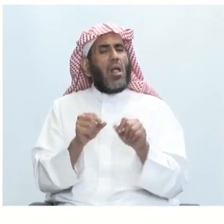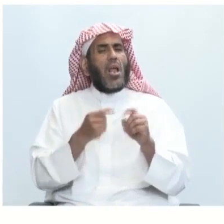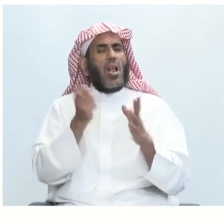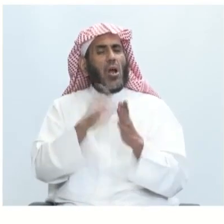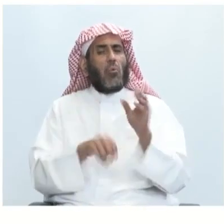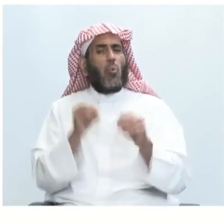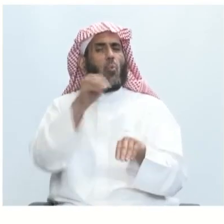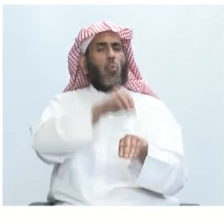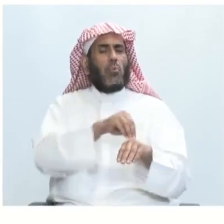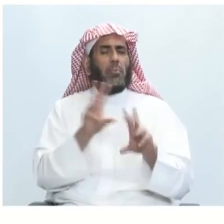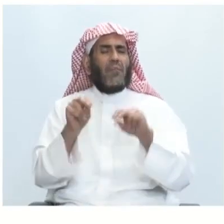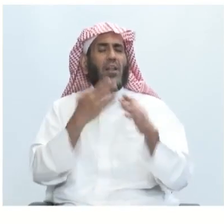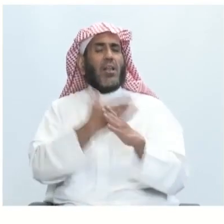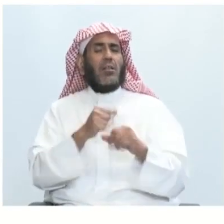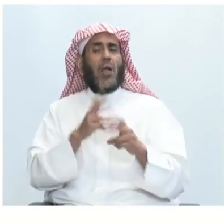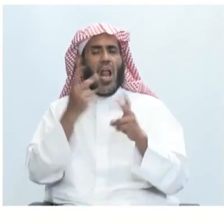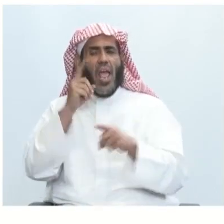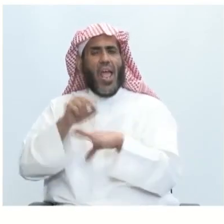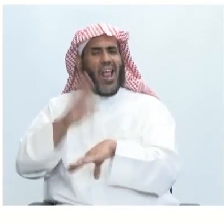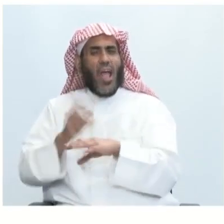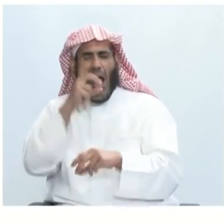مشابه في العله هنا عليها ان تمنع